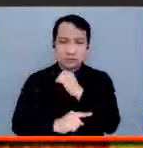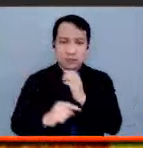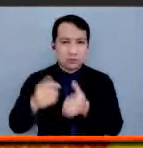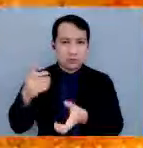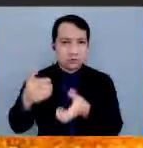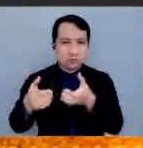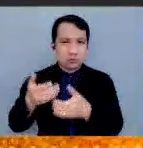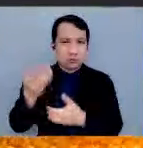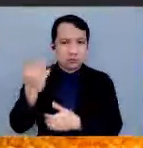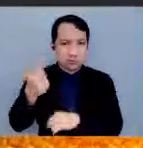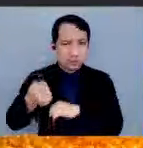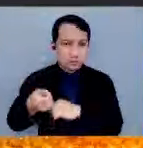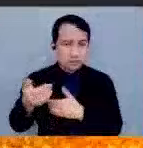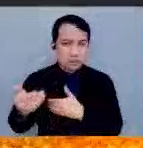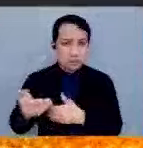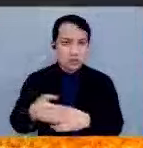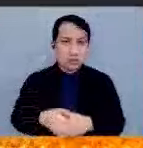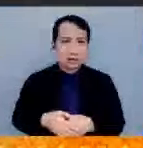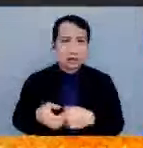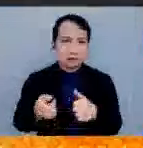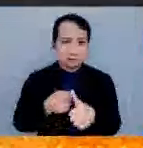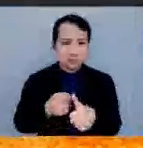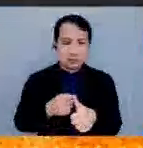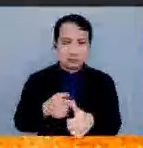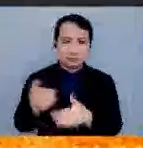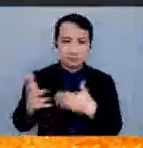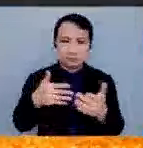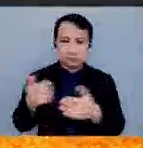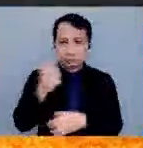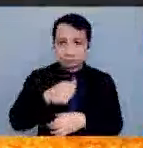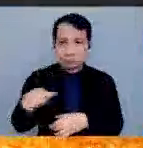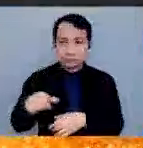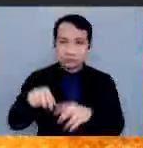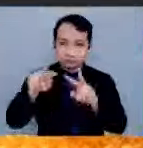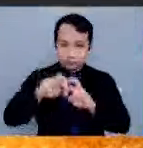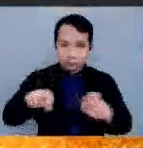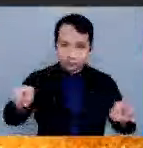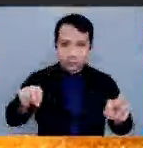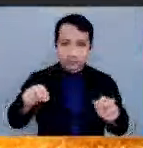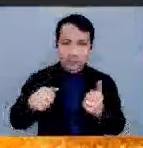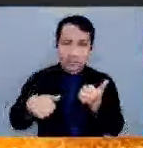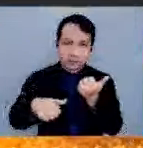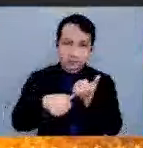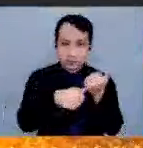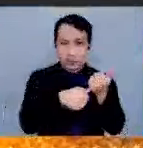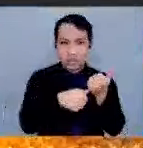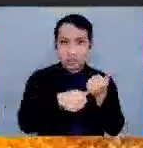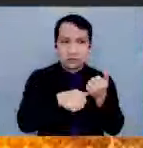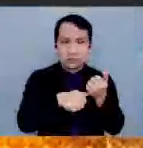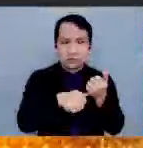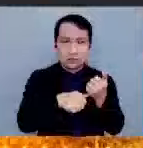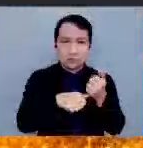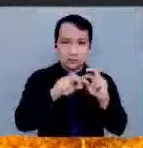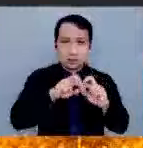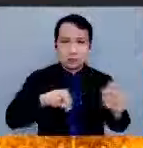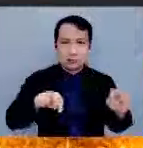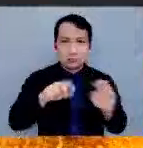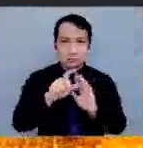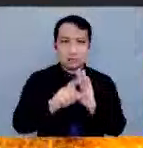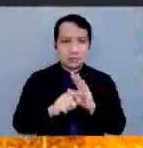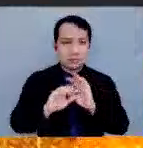dito. Una, ang anumang imbestigasyon ay dapat in aid of legislation. Hindi daw ito isang paglilitis